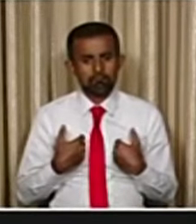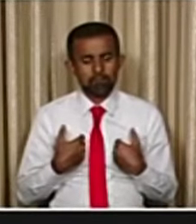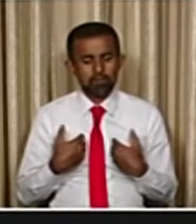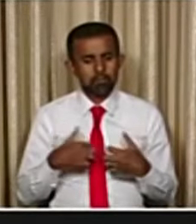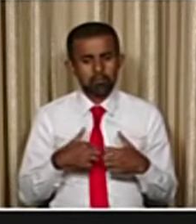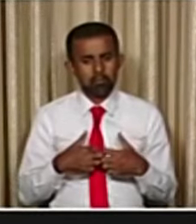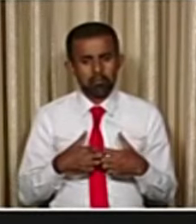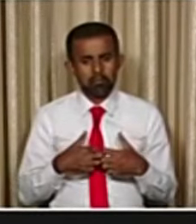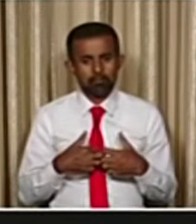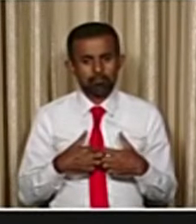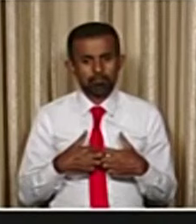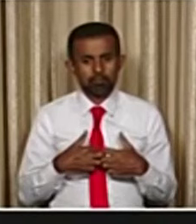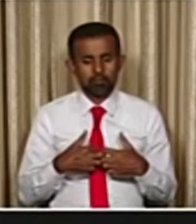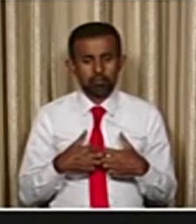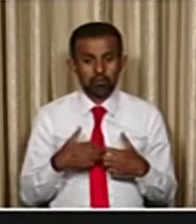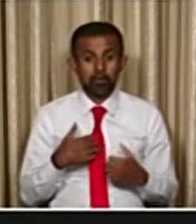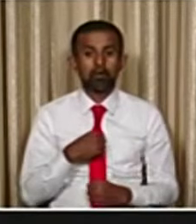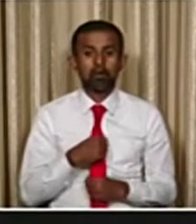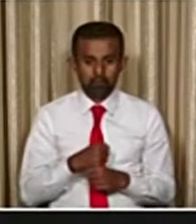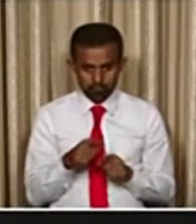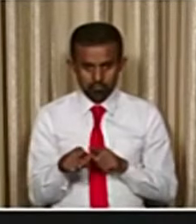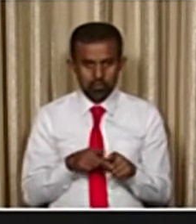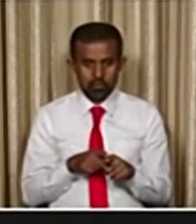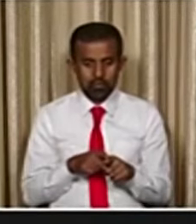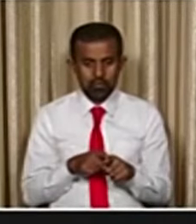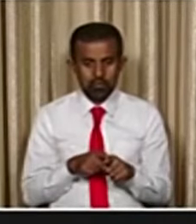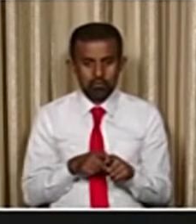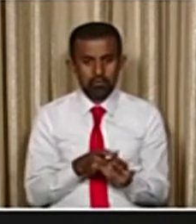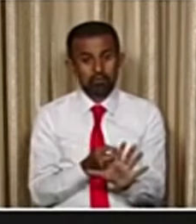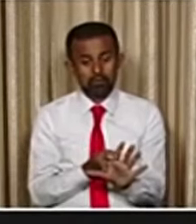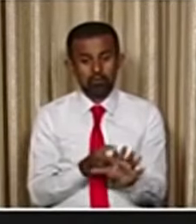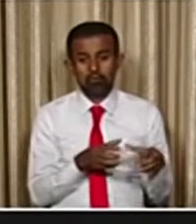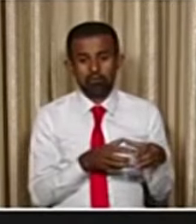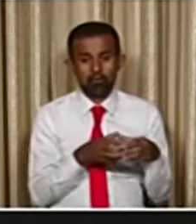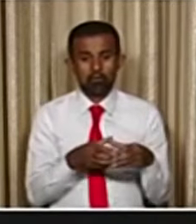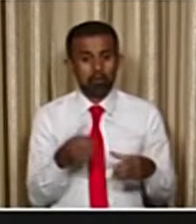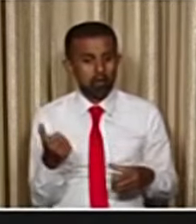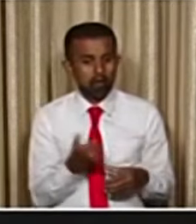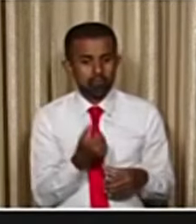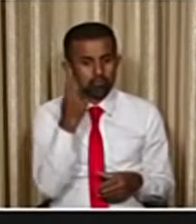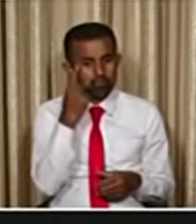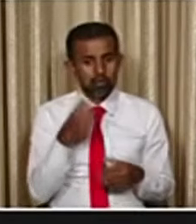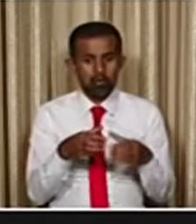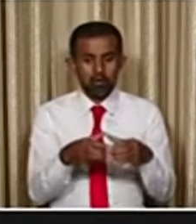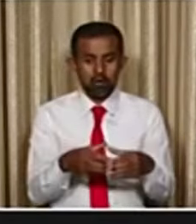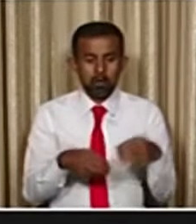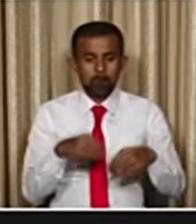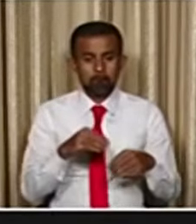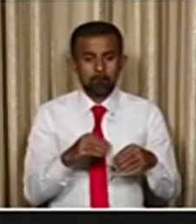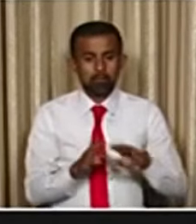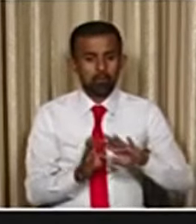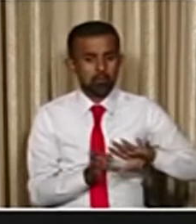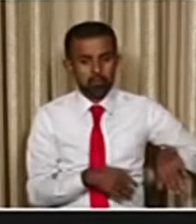තියෙනවා. ඒක ගැටලුවක්. අද මං හිතන්නේ අපි ආණ්ඩුවක් හැදීරිට තරුණ කණ්ඩායමක් අලුත් විදින කණ්ඩායමක් දේශපාලනේ